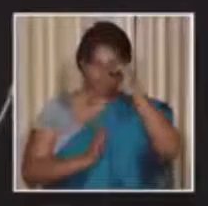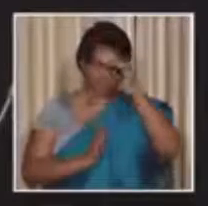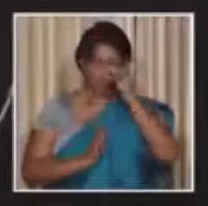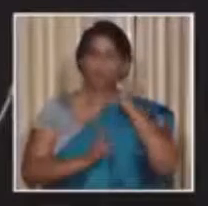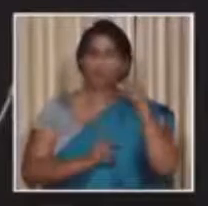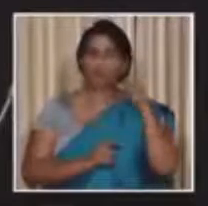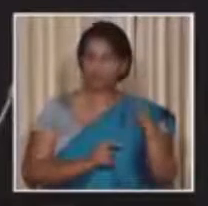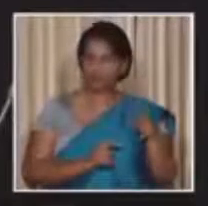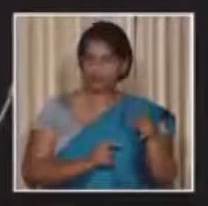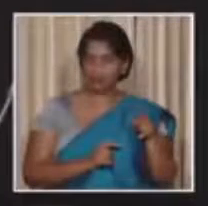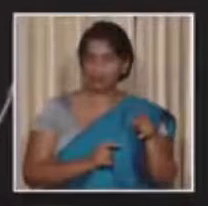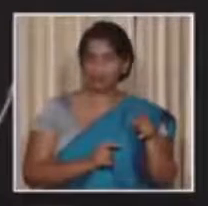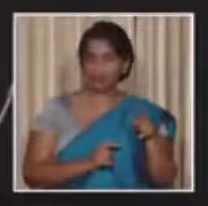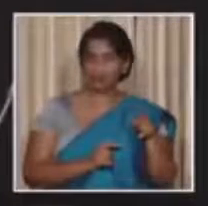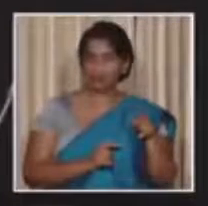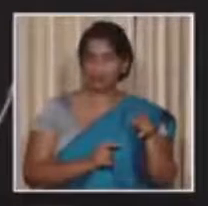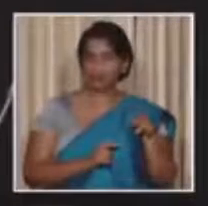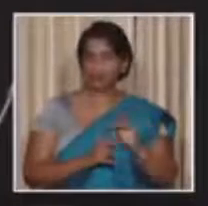අදාළ